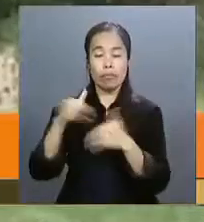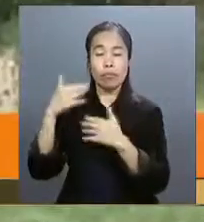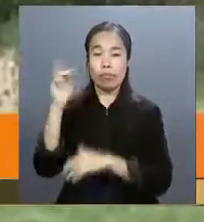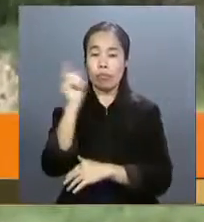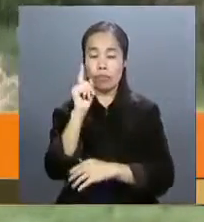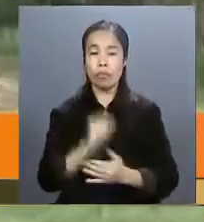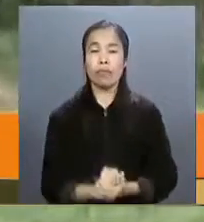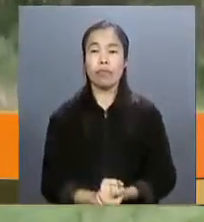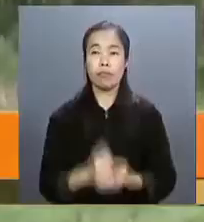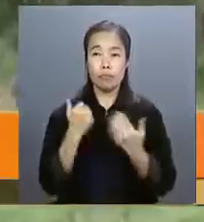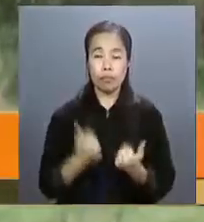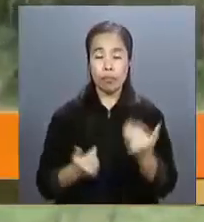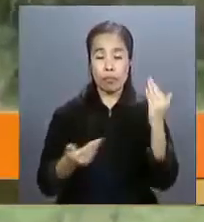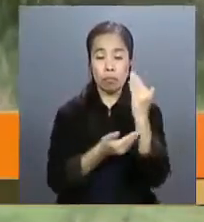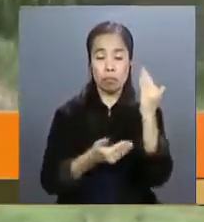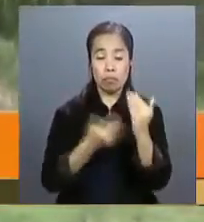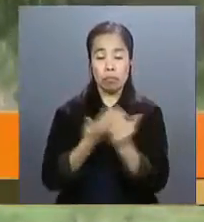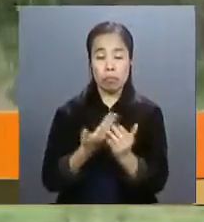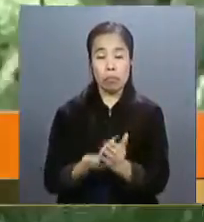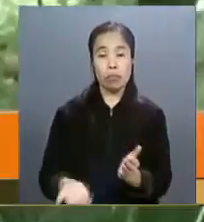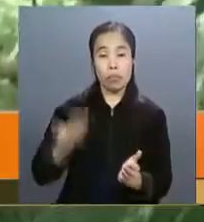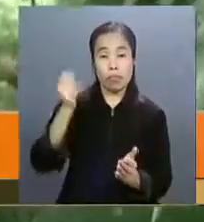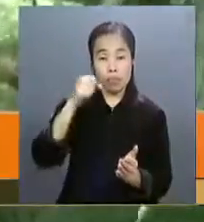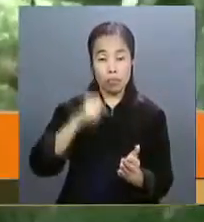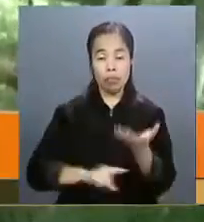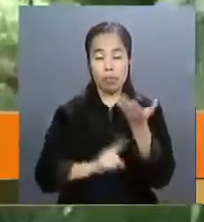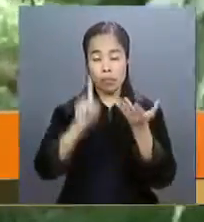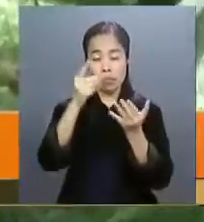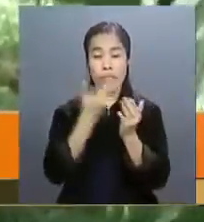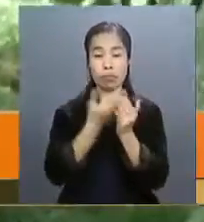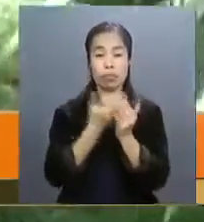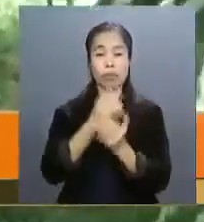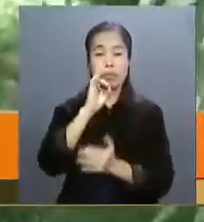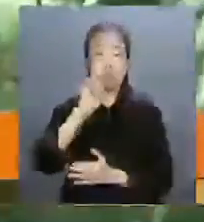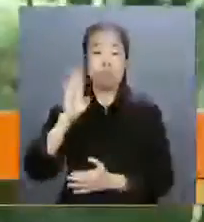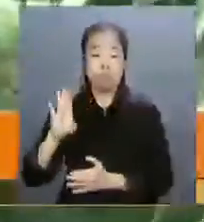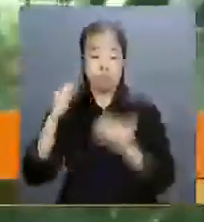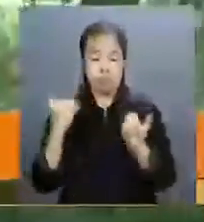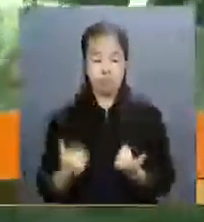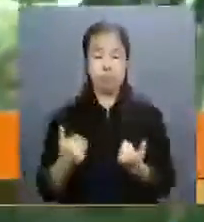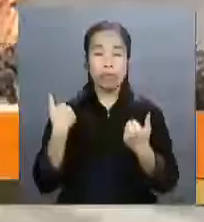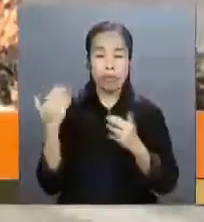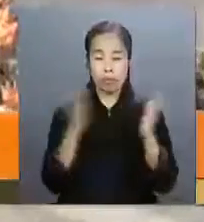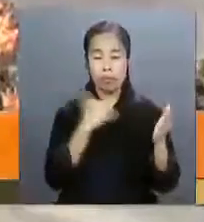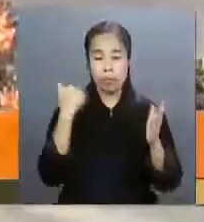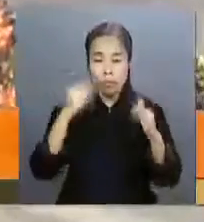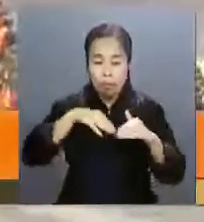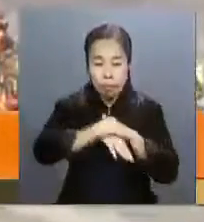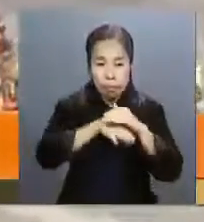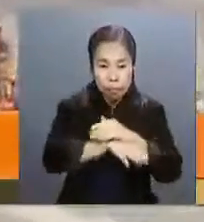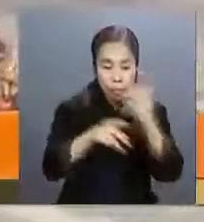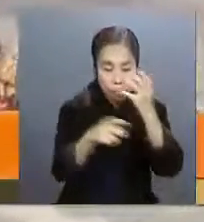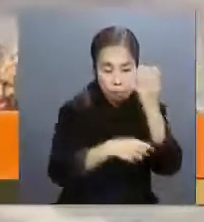ยเฉพาะช่วงนี้ผลปาล์มน้ำมันราคาสูงถึงกิโลกรัมละกว่า7บาทนะครับมีผู้ลักลอบเข้าไปตัดผลปาล์มหลายพื้น